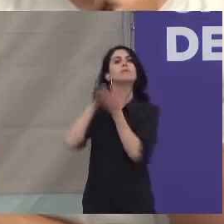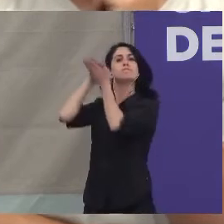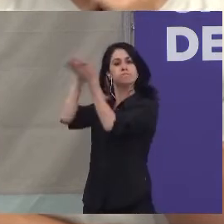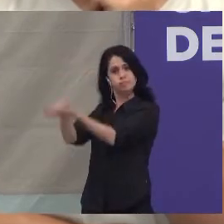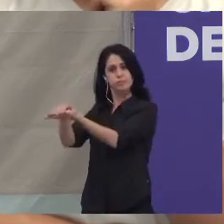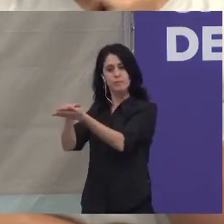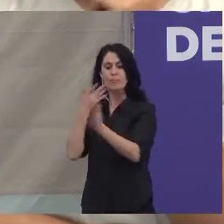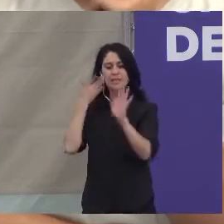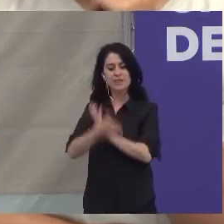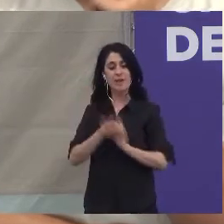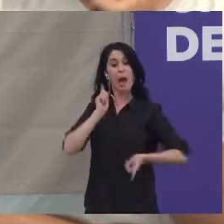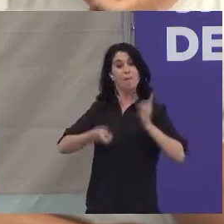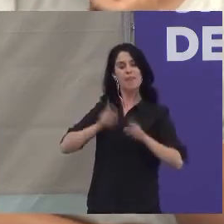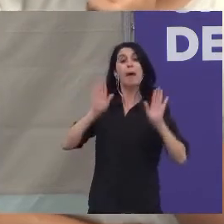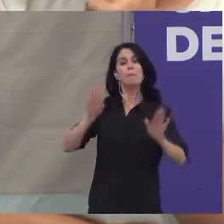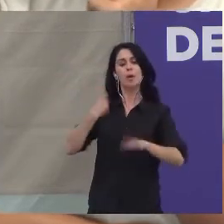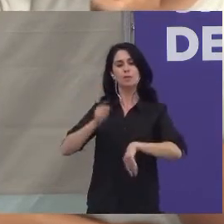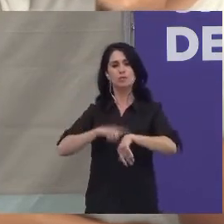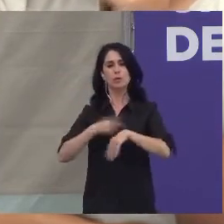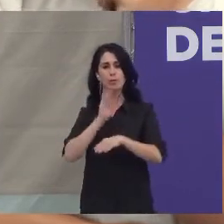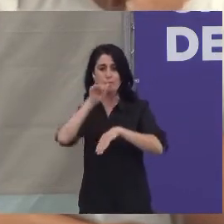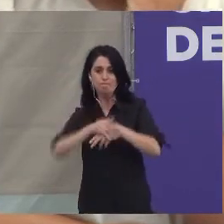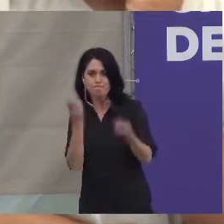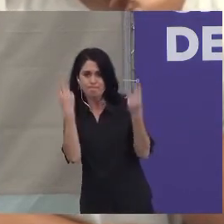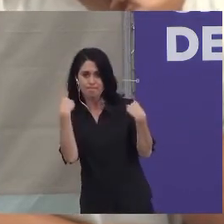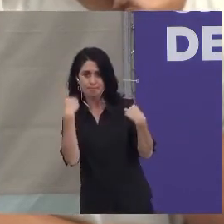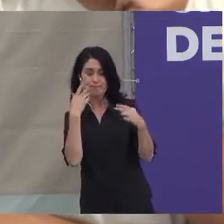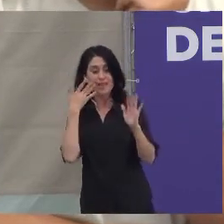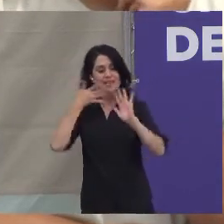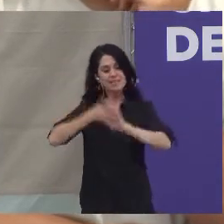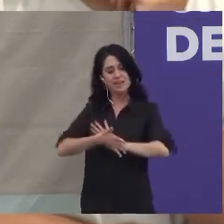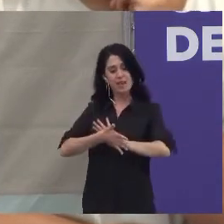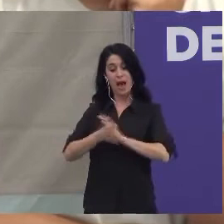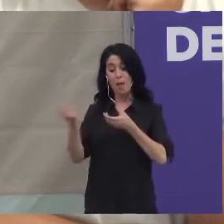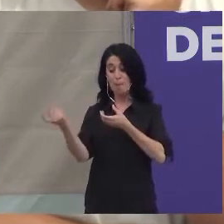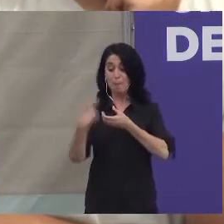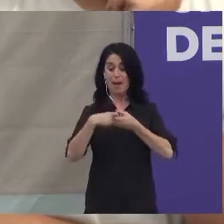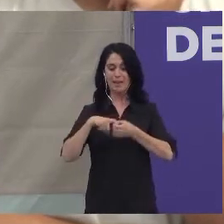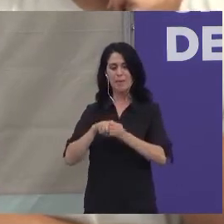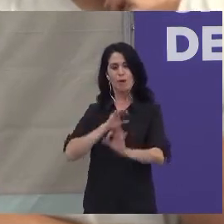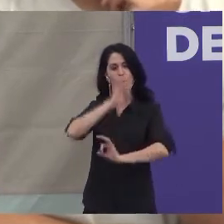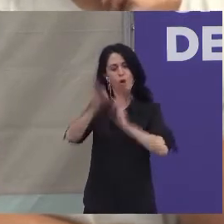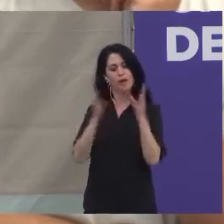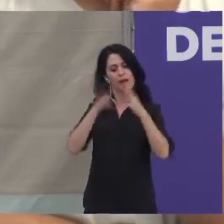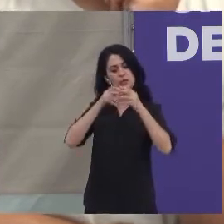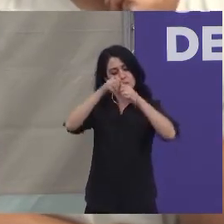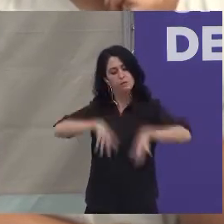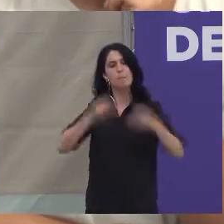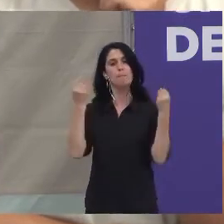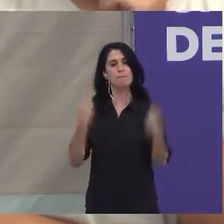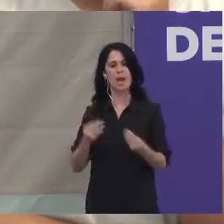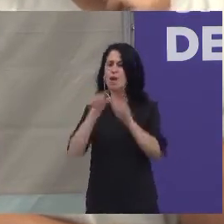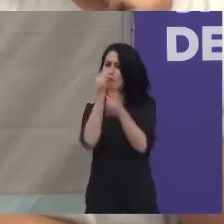Mandar obedeciendo. Això ens obliga a vertebrar la participació d'altres formes.